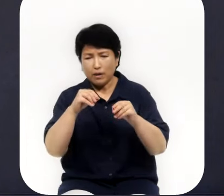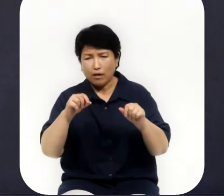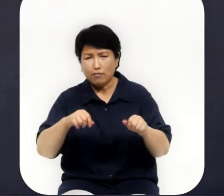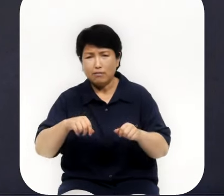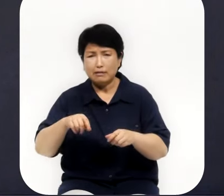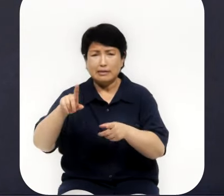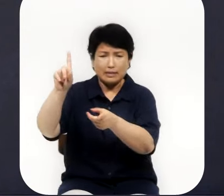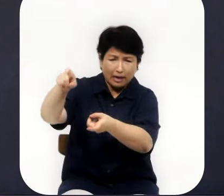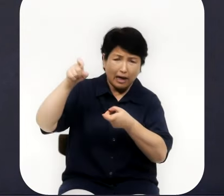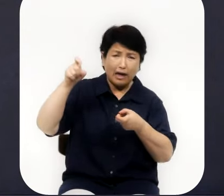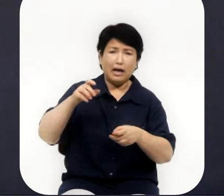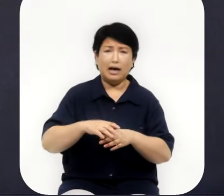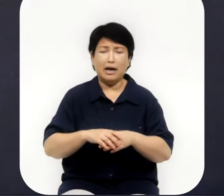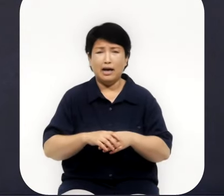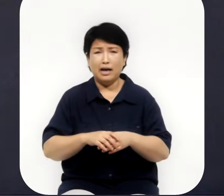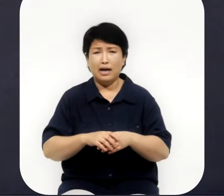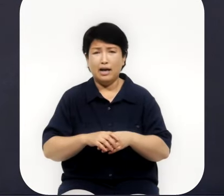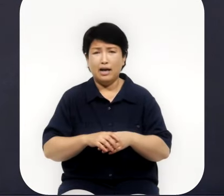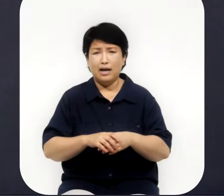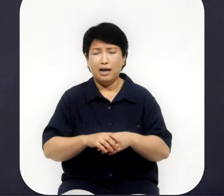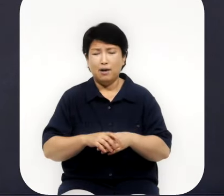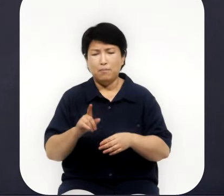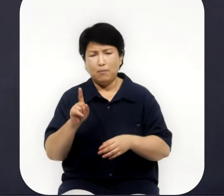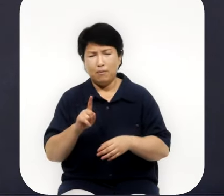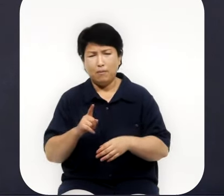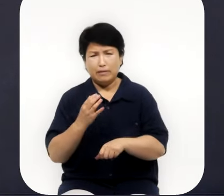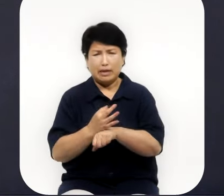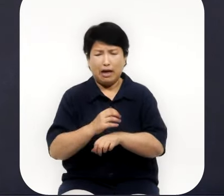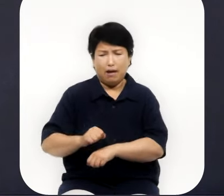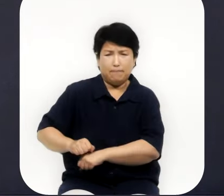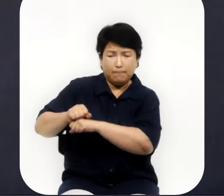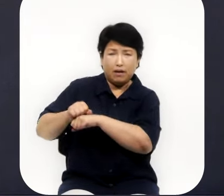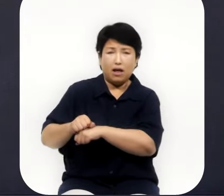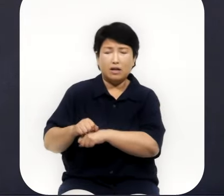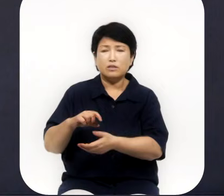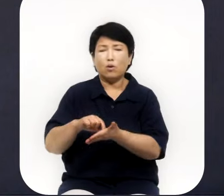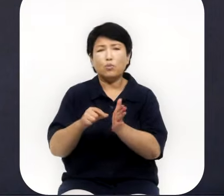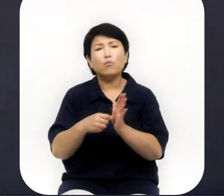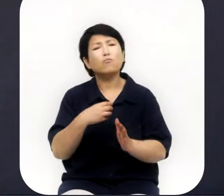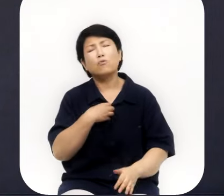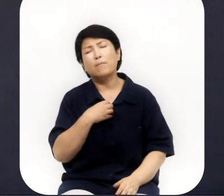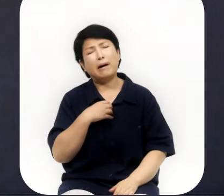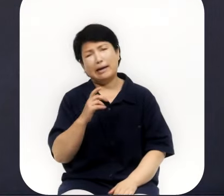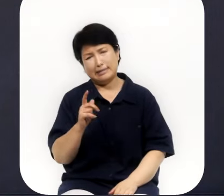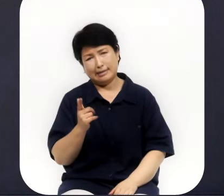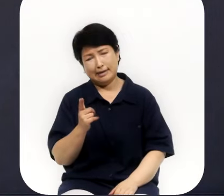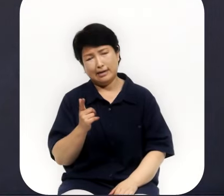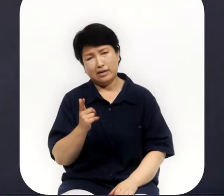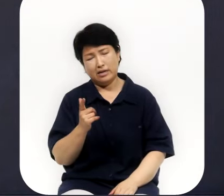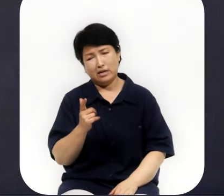할 만큼 그 위험하냐? 그것 또한 아니다 이거예요. 그러니까